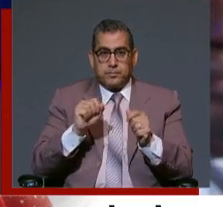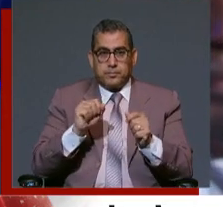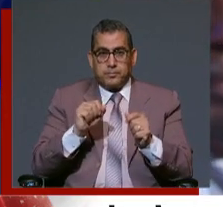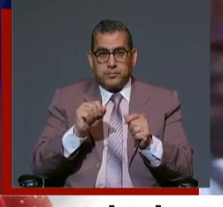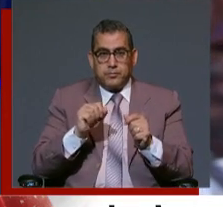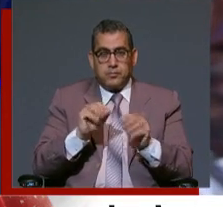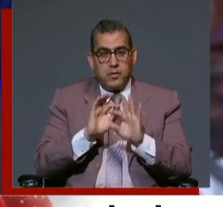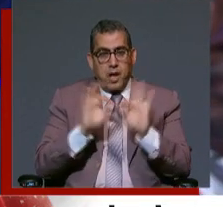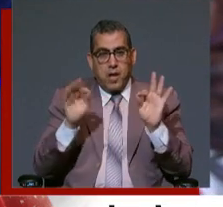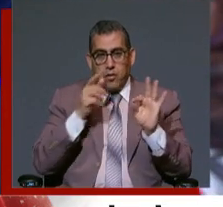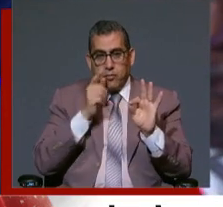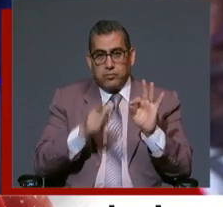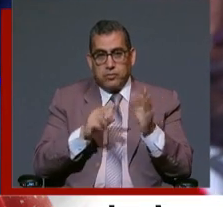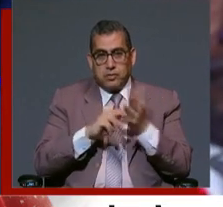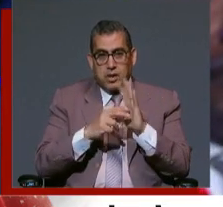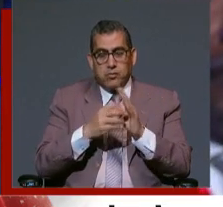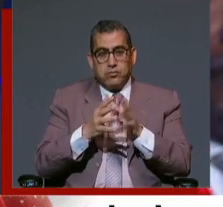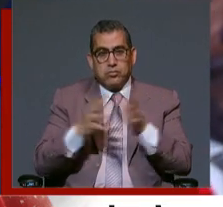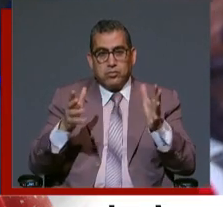بقيمة 195